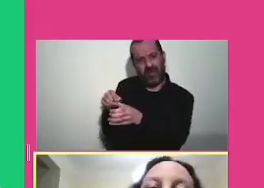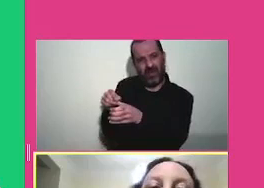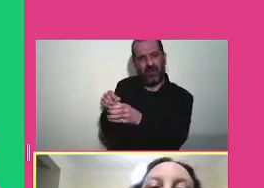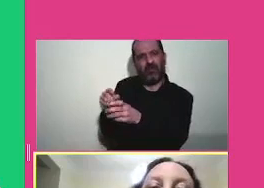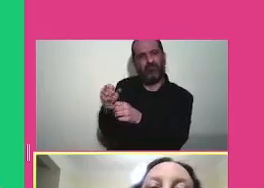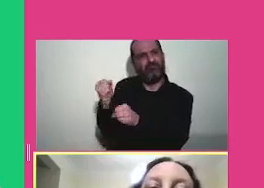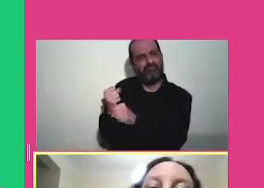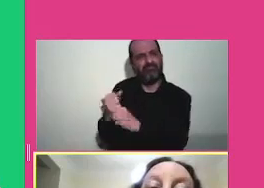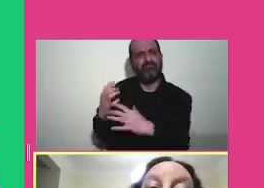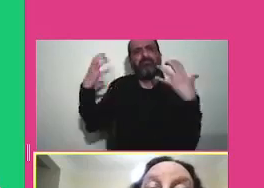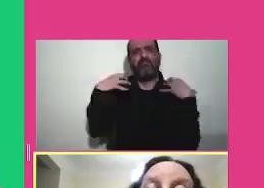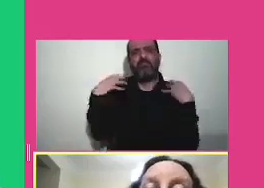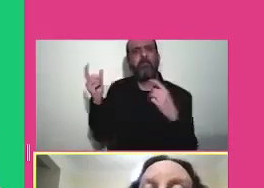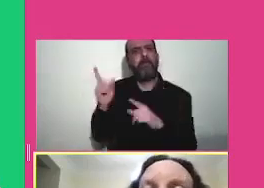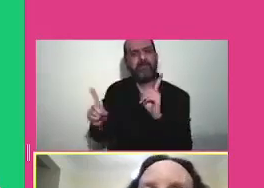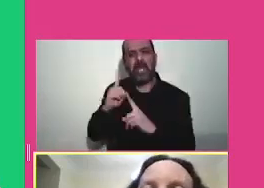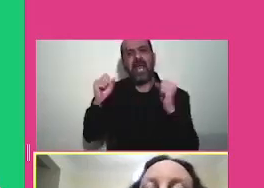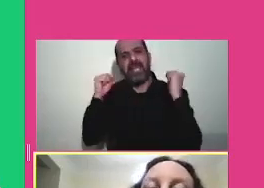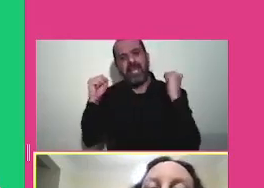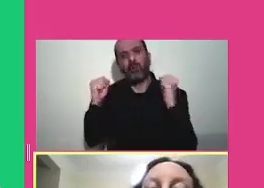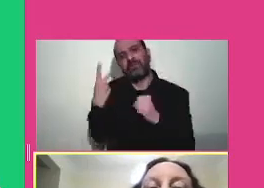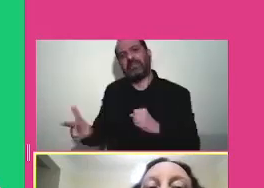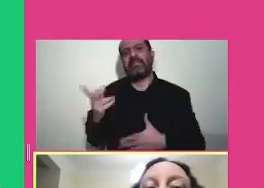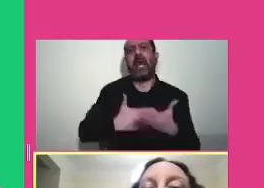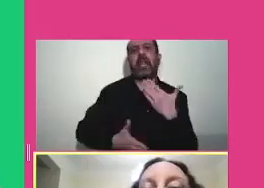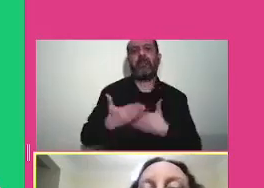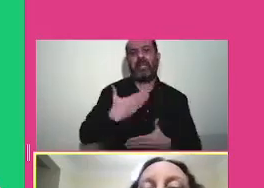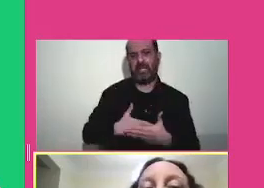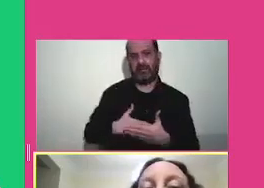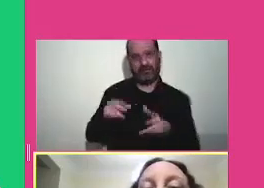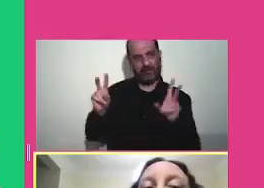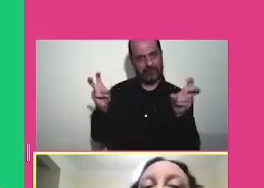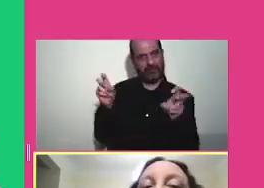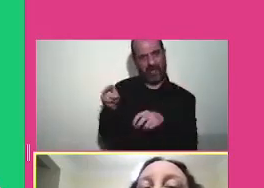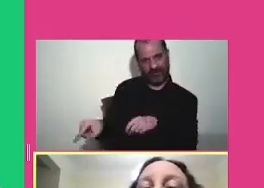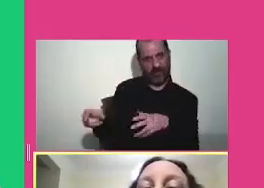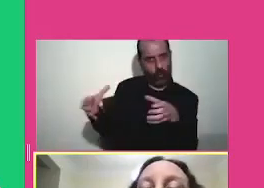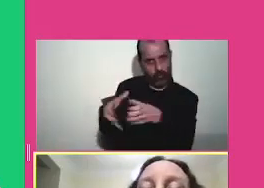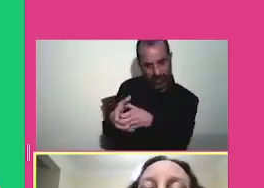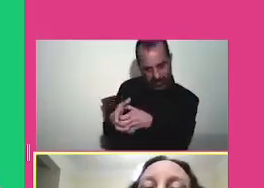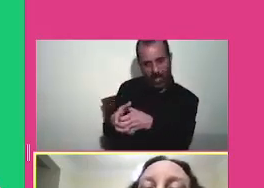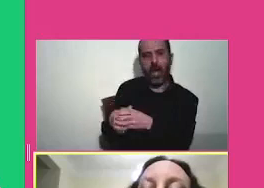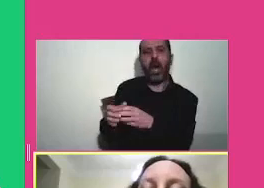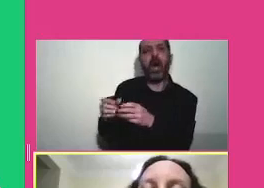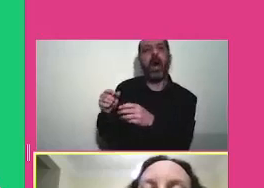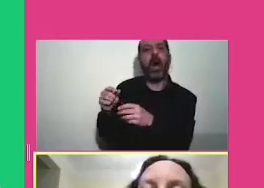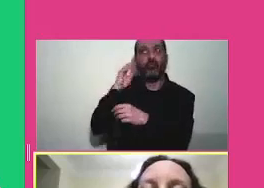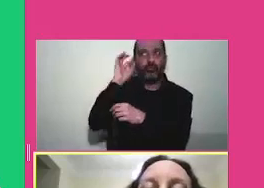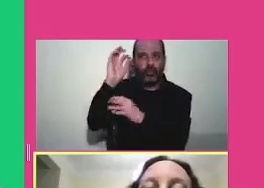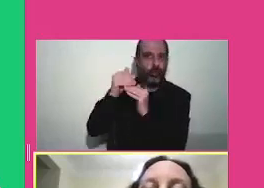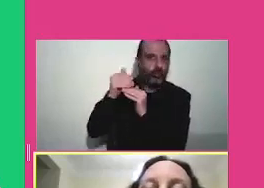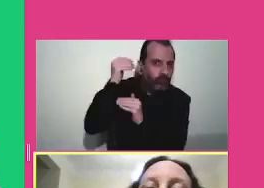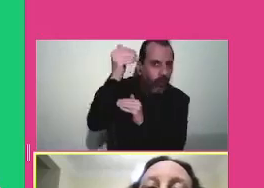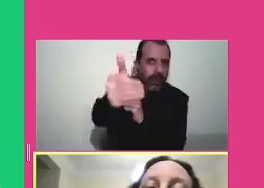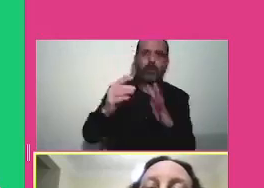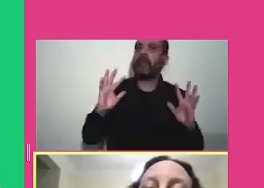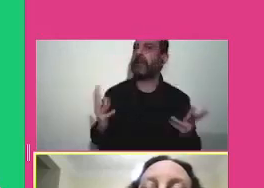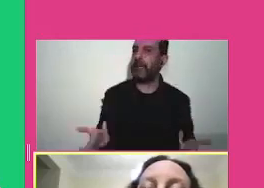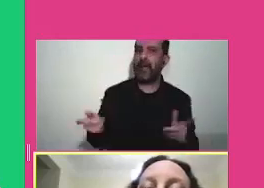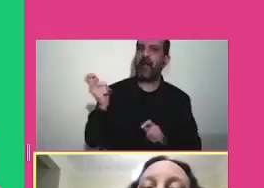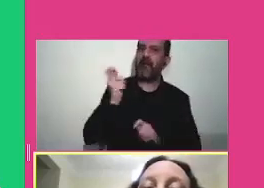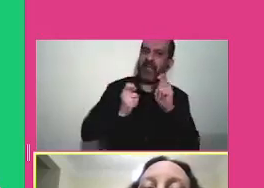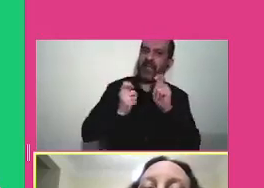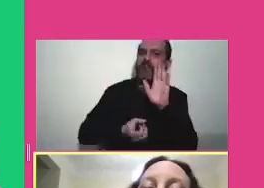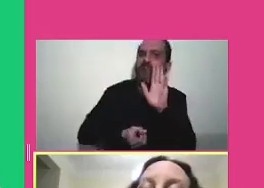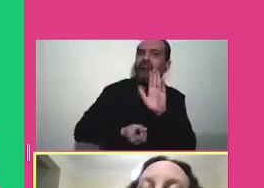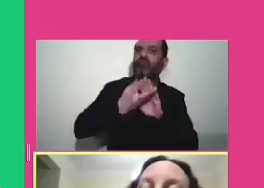Disability. Με στόχο αυτό δημιουργήσαμε ουσιαστικά 2 καινούριους οδηγούς, ο ένας